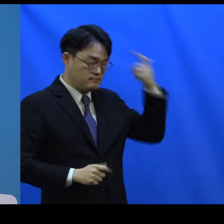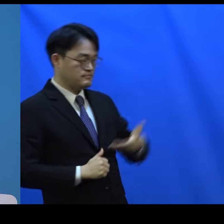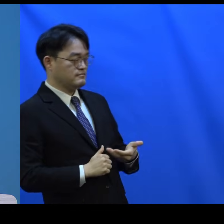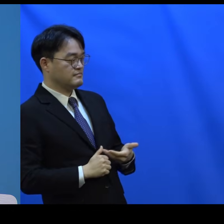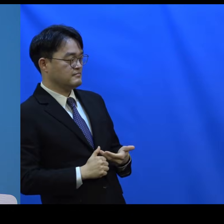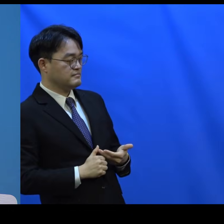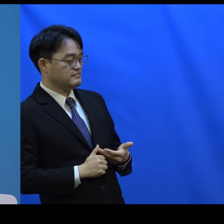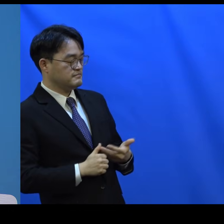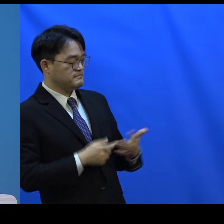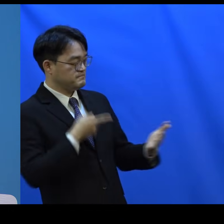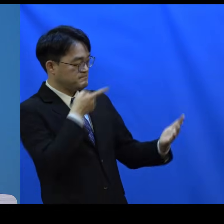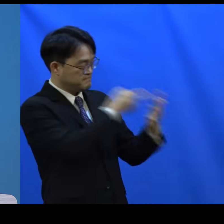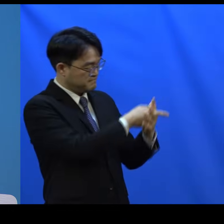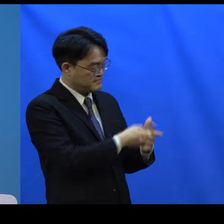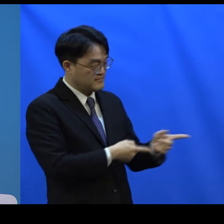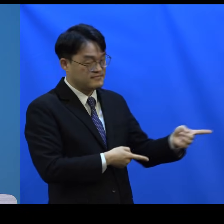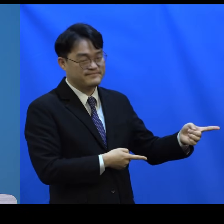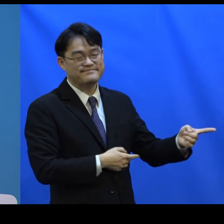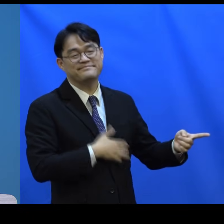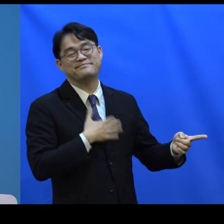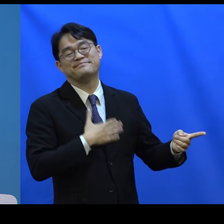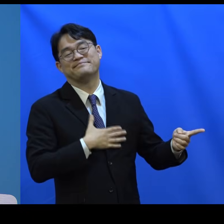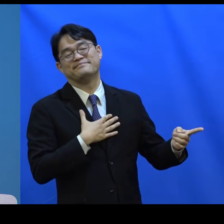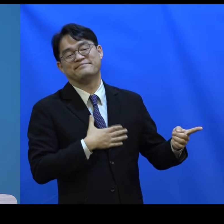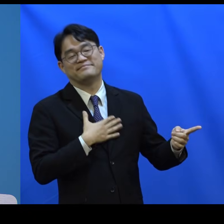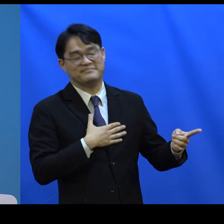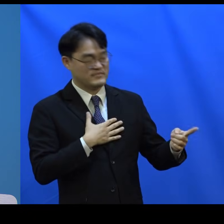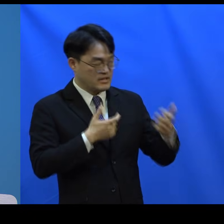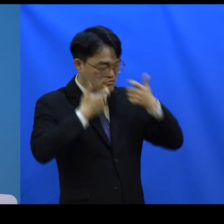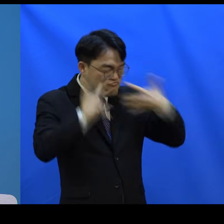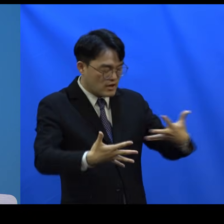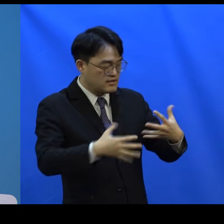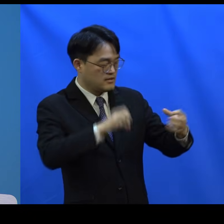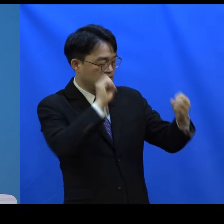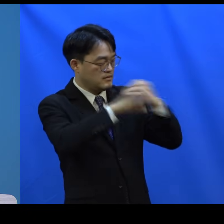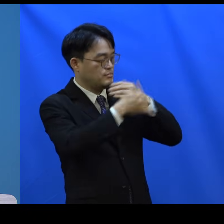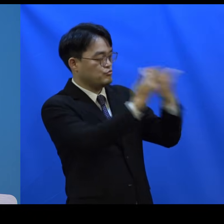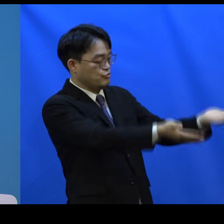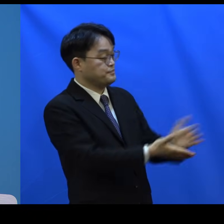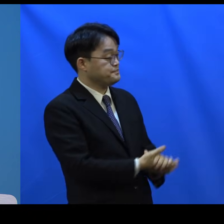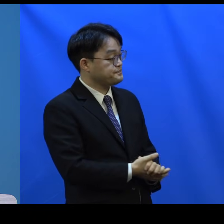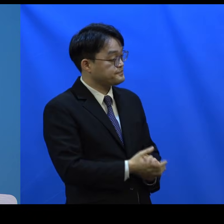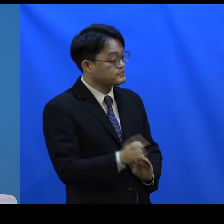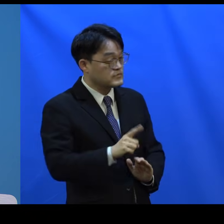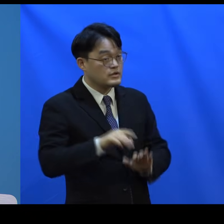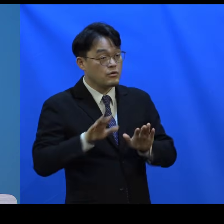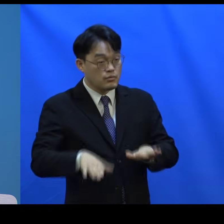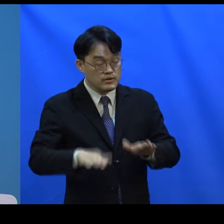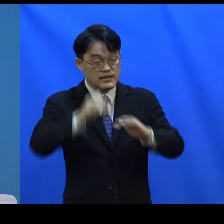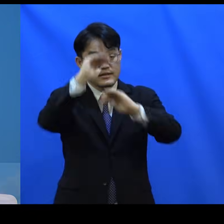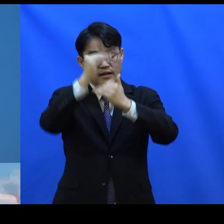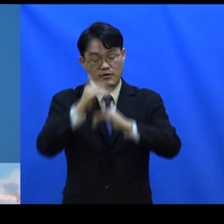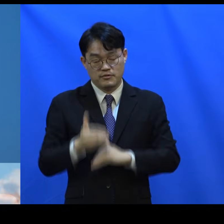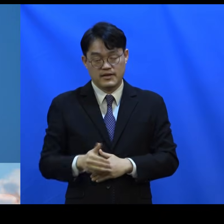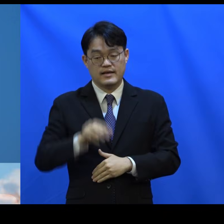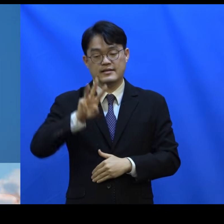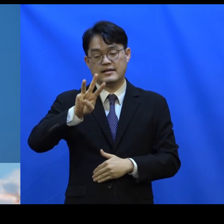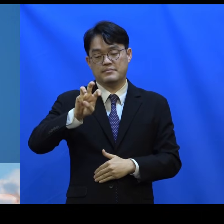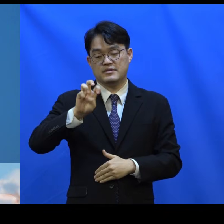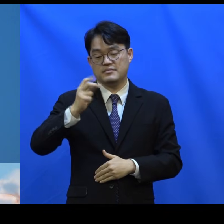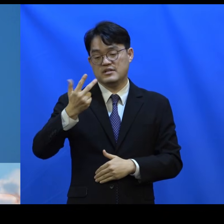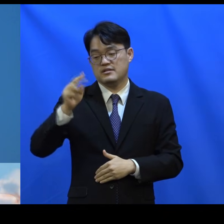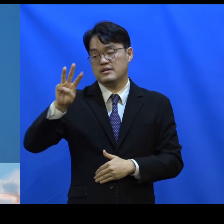어느 계명이 가장 큽니까? 라고 하는 질문에 명확하게 답을 하세요. 그것이 오늘 37절 38절의